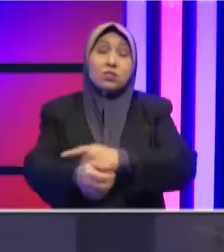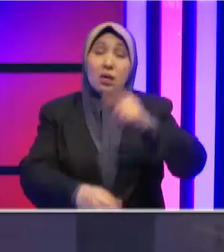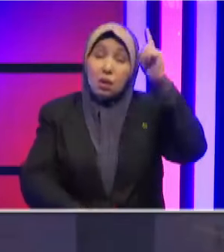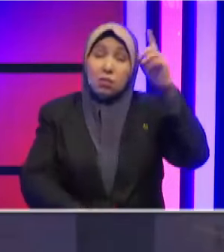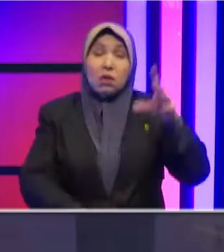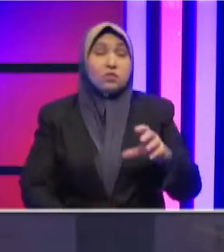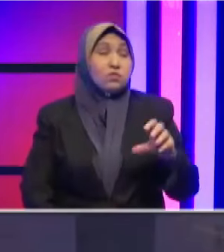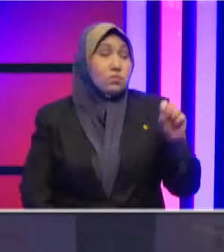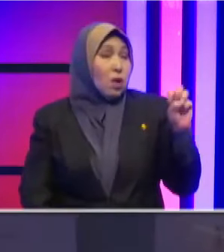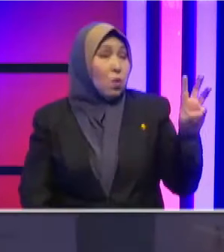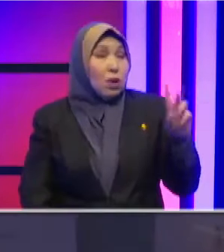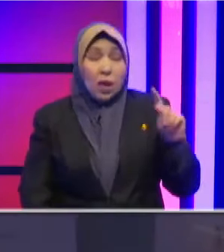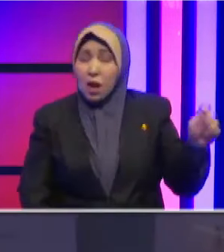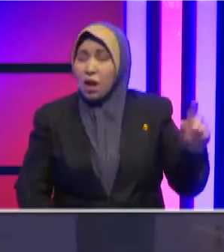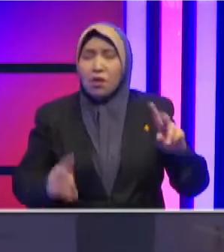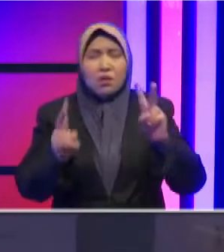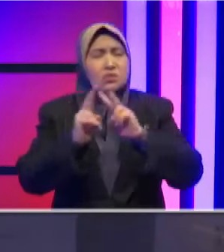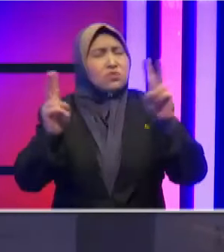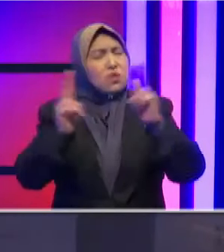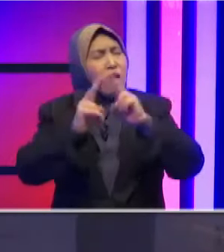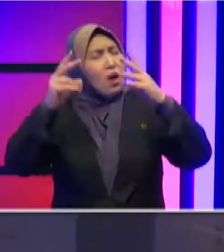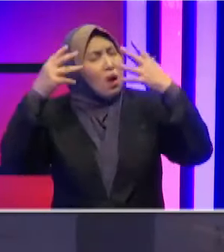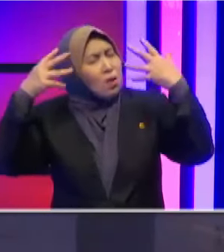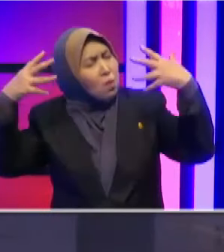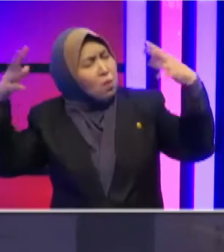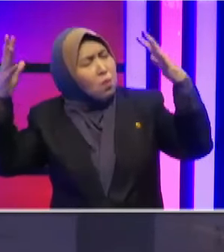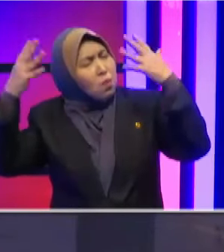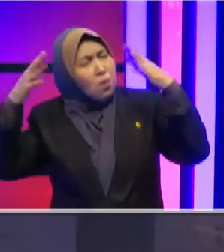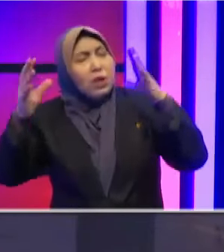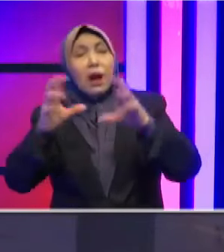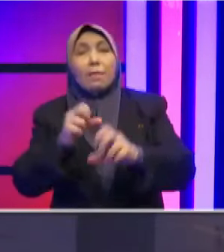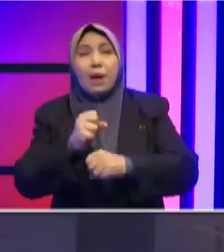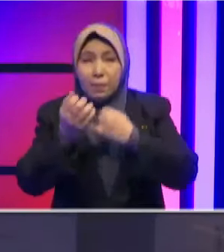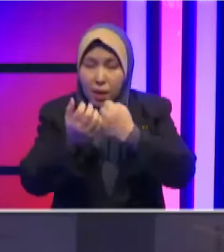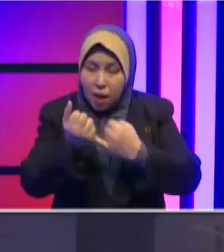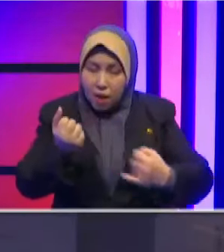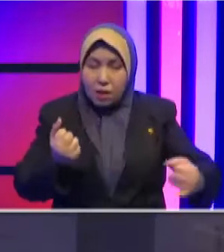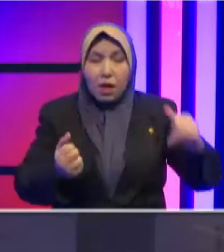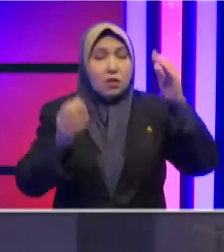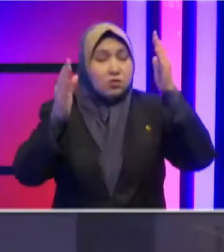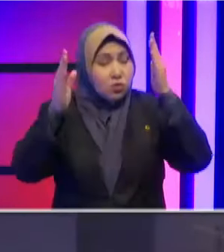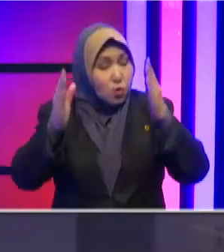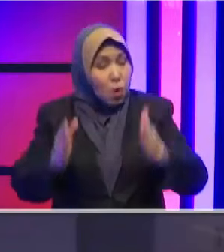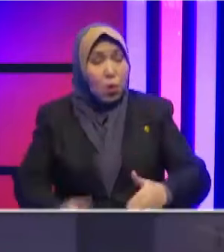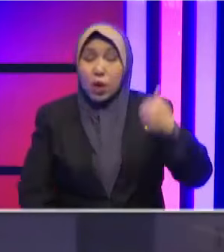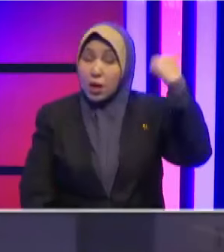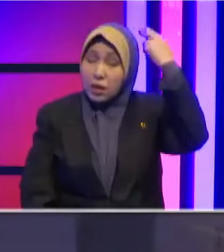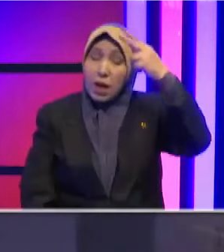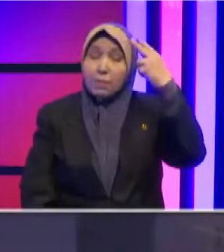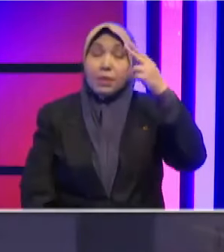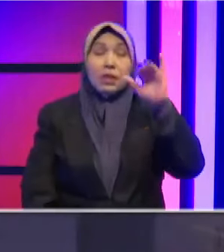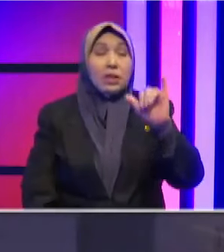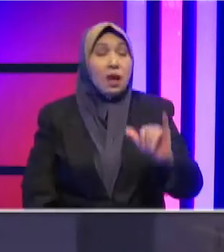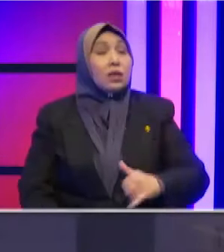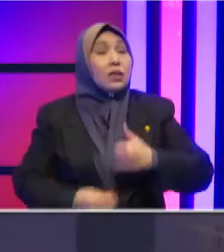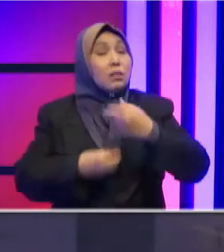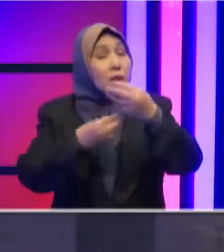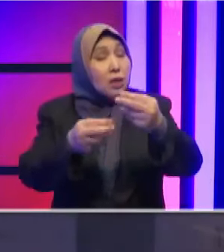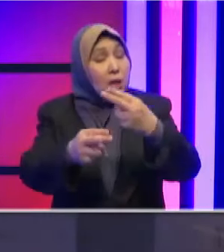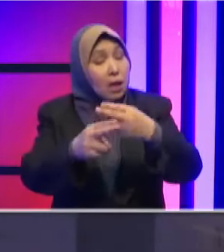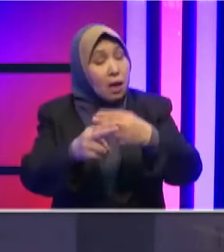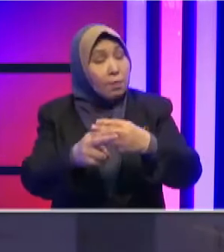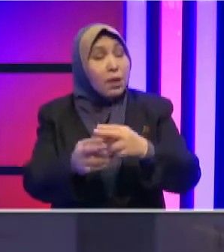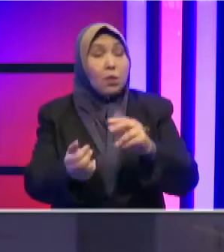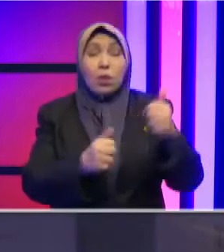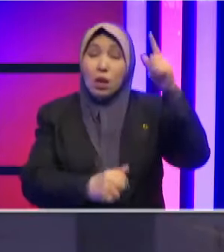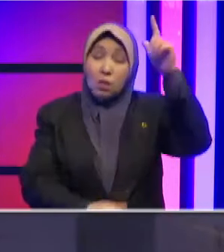subhanahu wa ta'ala yang Maha Agung dapat melahirkan dapat melahirkan seorang nabi yang diberikan nama